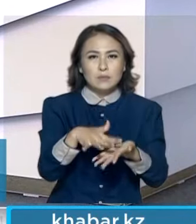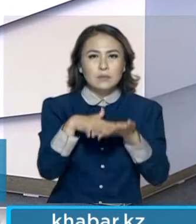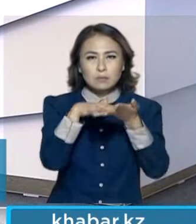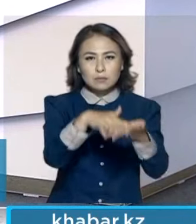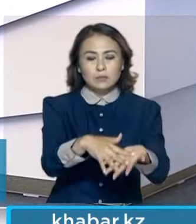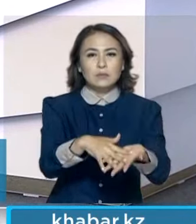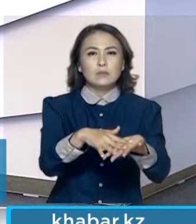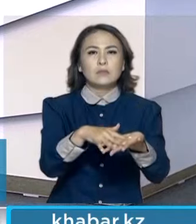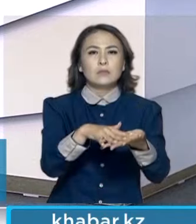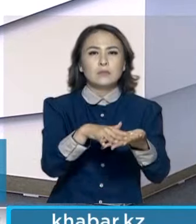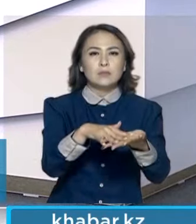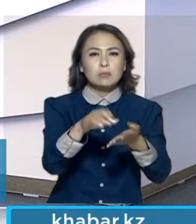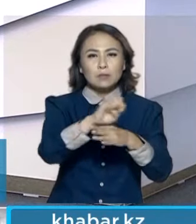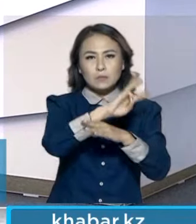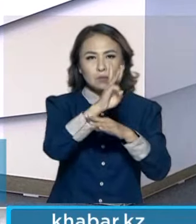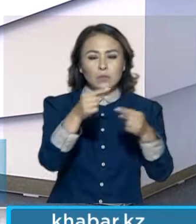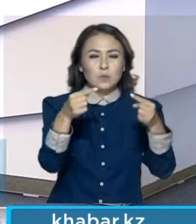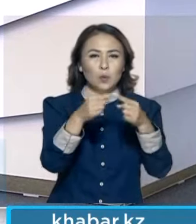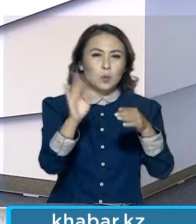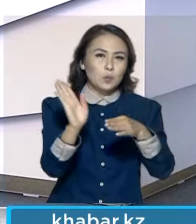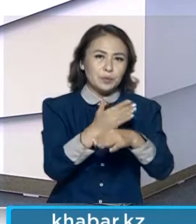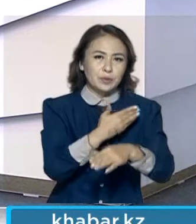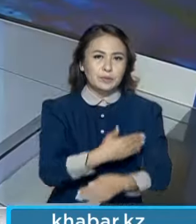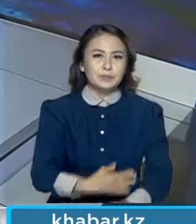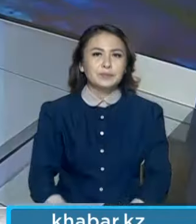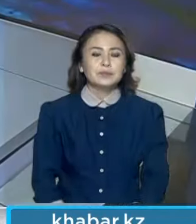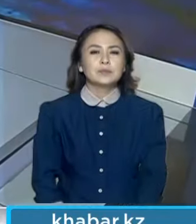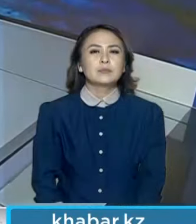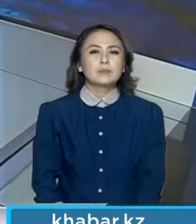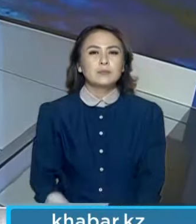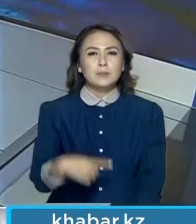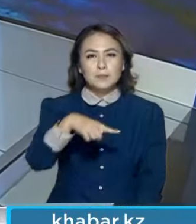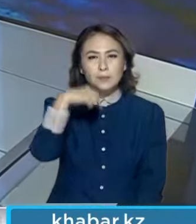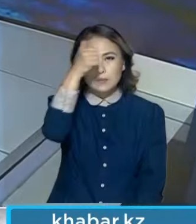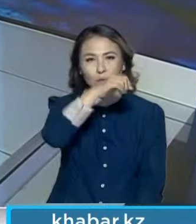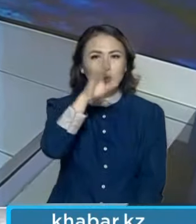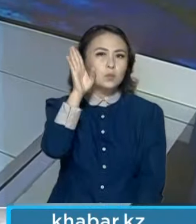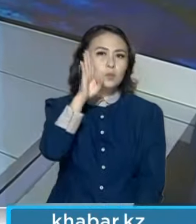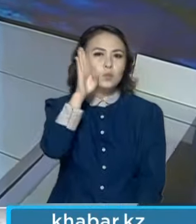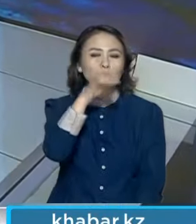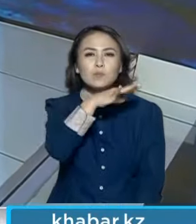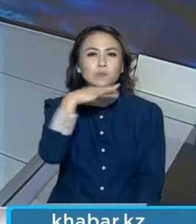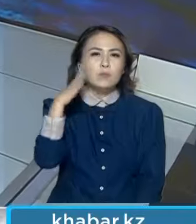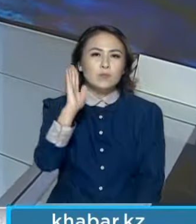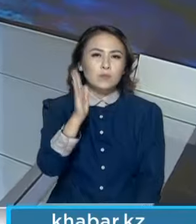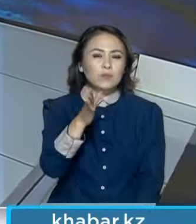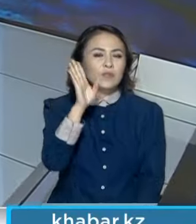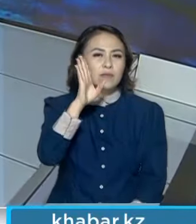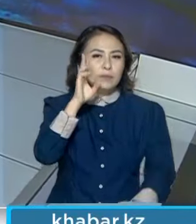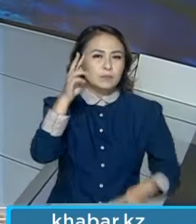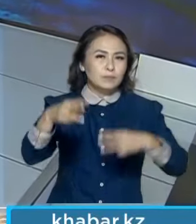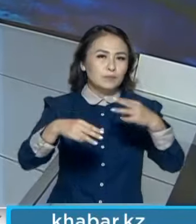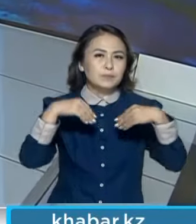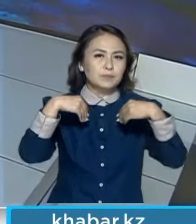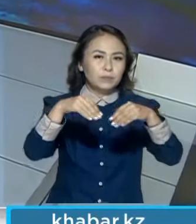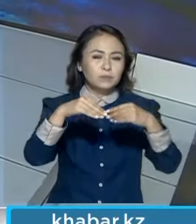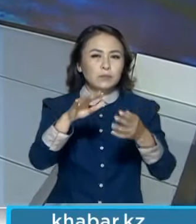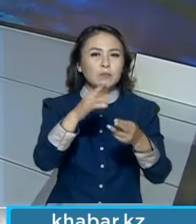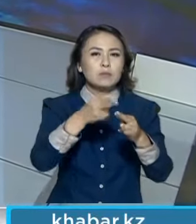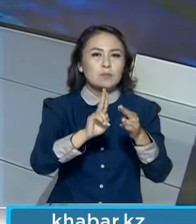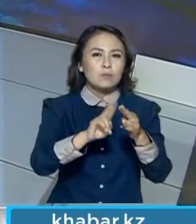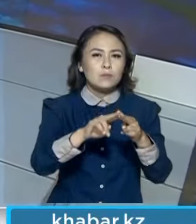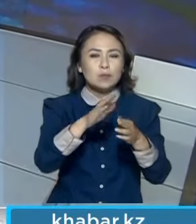заявкалардан обеспечениесінен тоже алып тастап жатырмыз. Биыл су мол болды. Суару маусымында тіршілік нәрінен